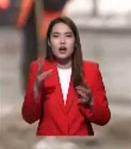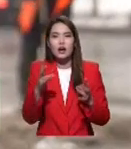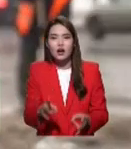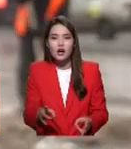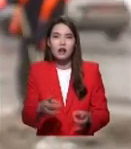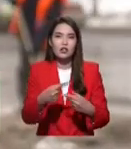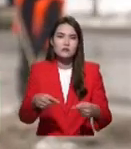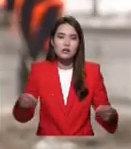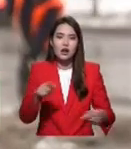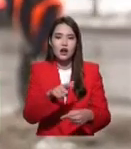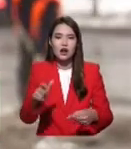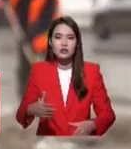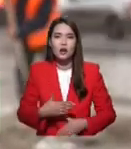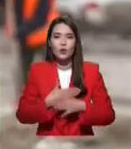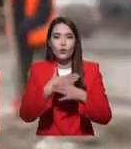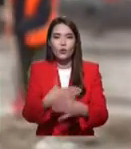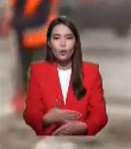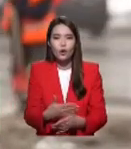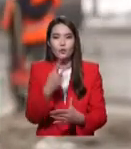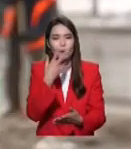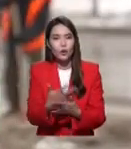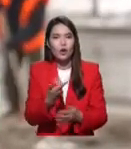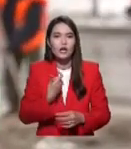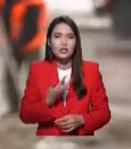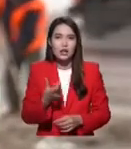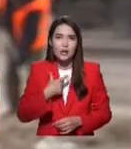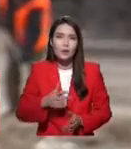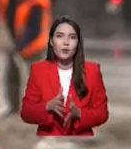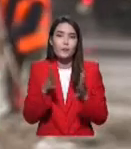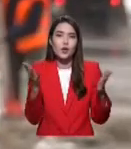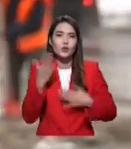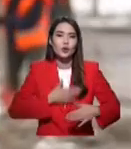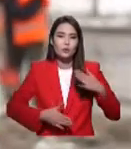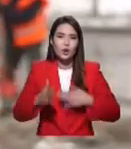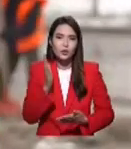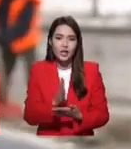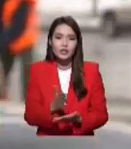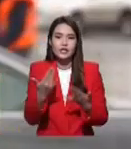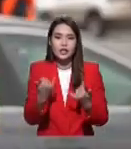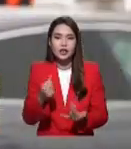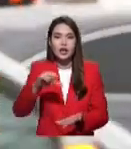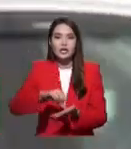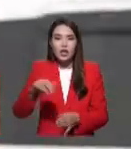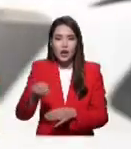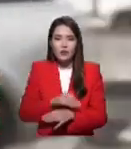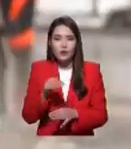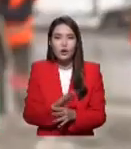көмек үшін көрсету мен үшін бір үлкен қуаныш болып табылады. Яғни риясыз көңілмен ол өзімнің жүрек